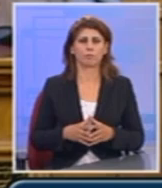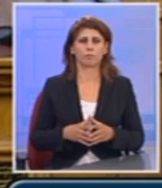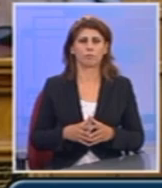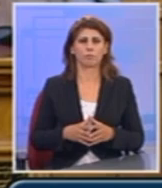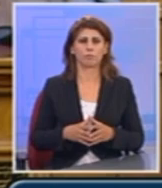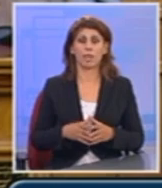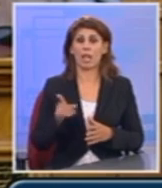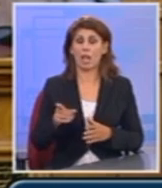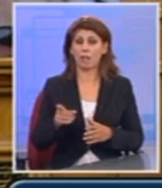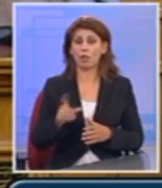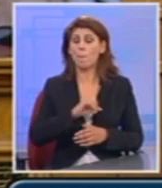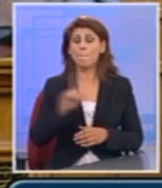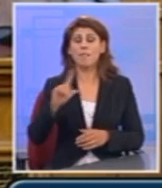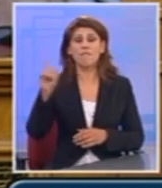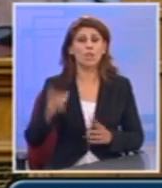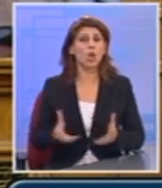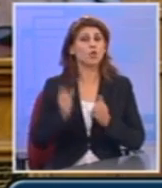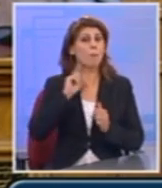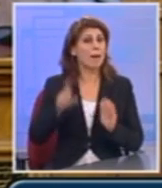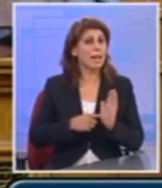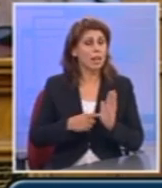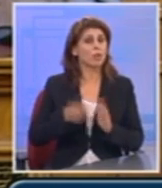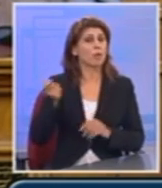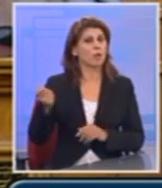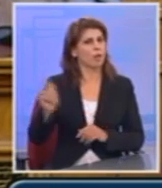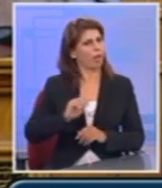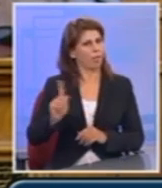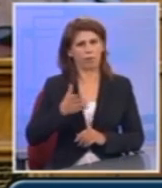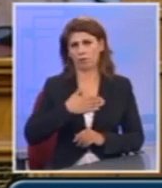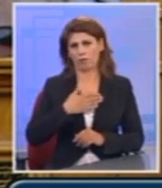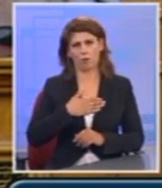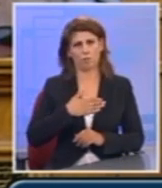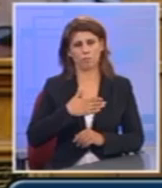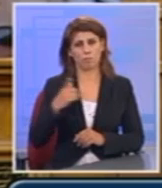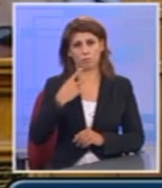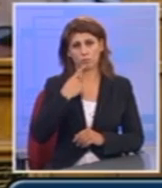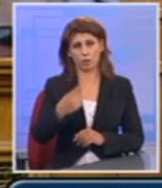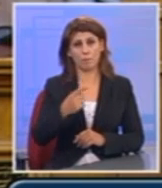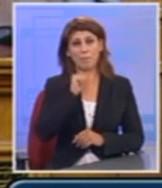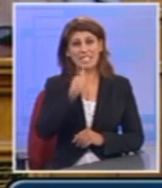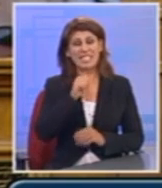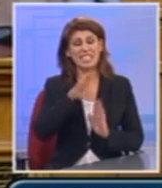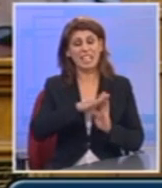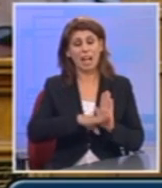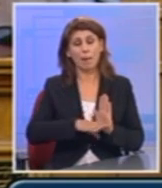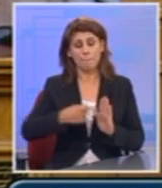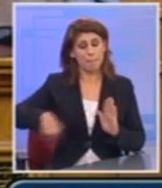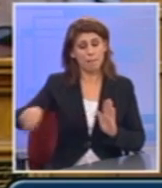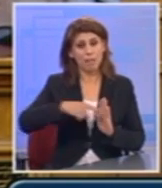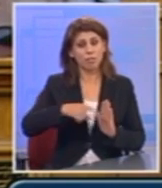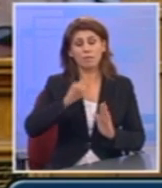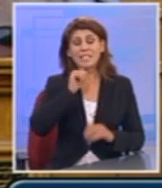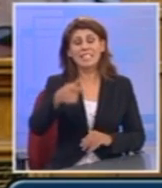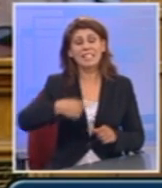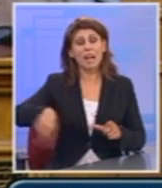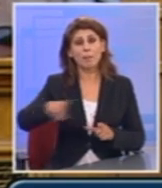μη βιώσιμο παράνομο χρέος δεν είναι δικό μας το είπαμε στο σύνταγμα τώρα το λέμε